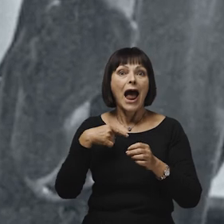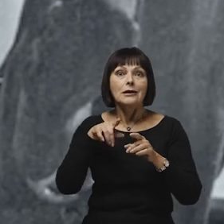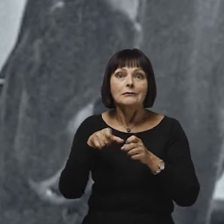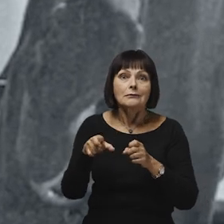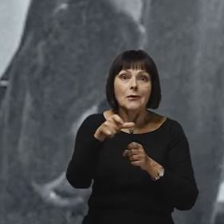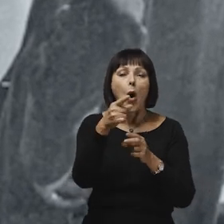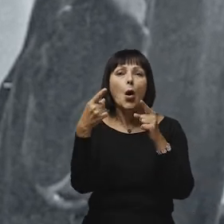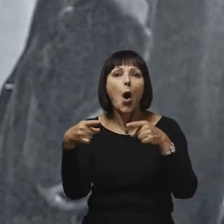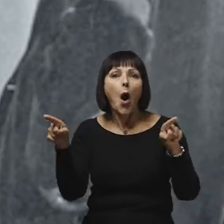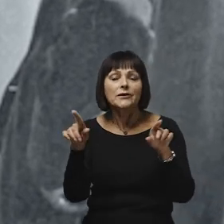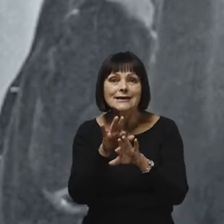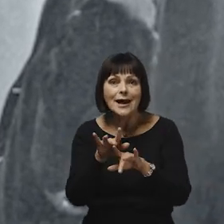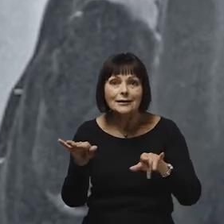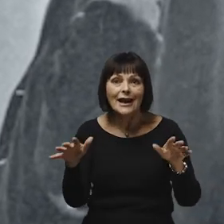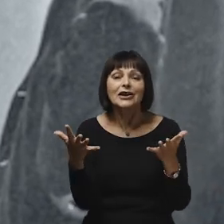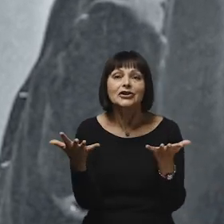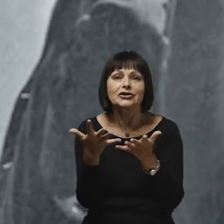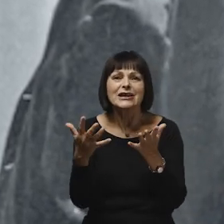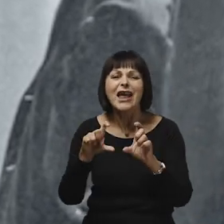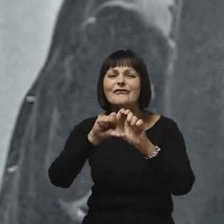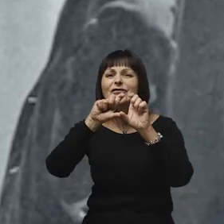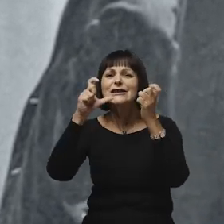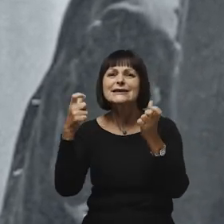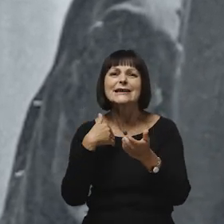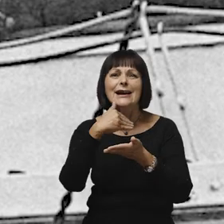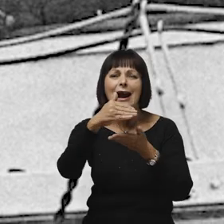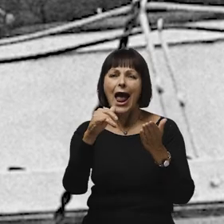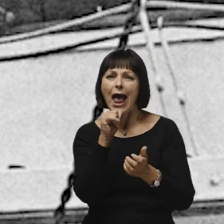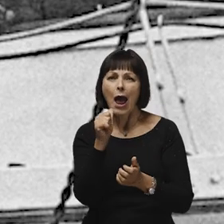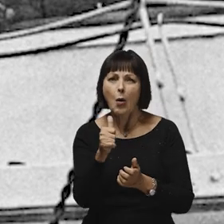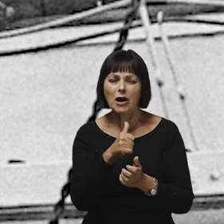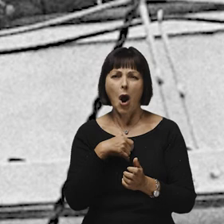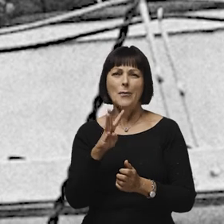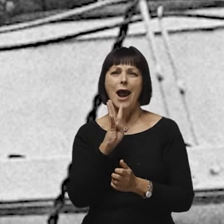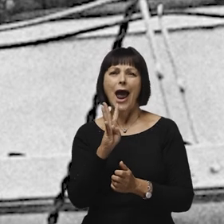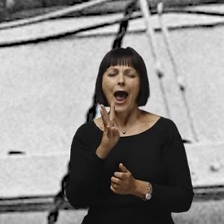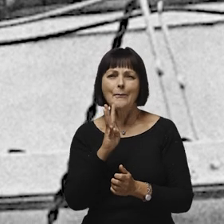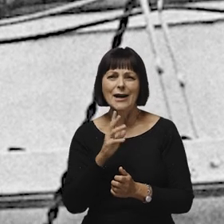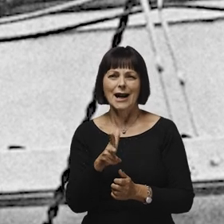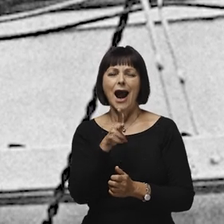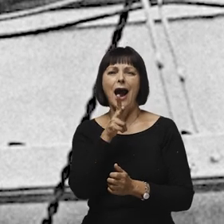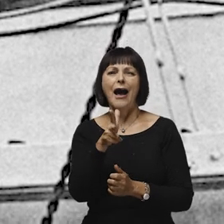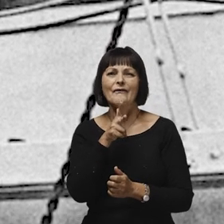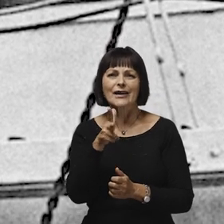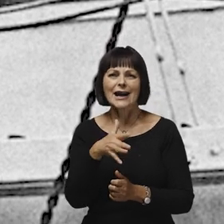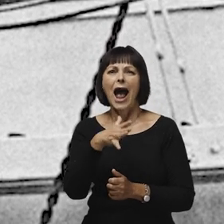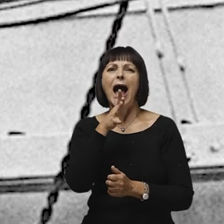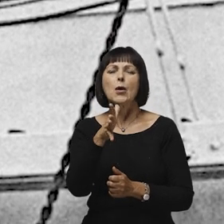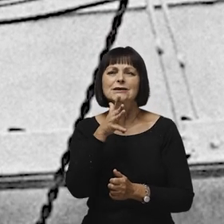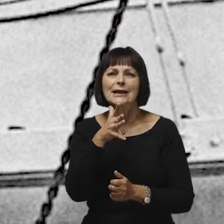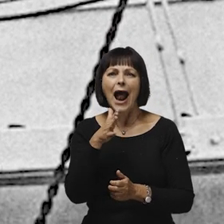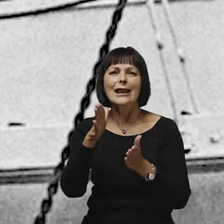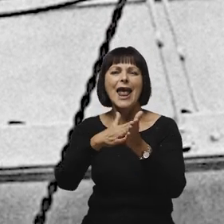podróży koncertowych wiodły przez wszystkie kraje Europy, obie Ameryki, południową Afrykę, aż po Australię,